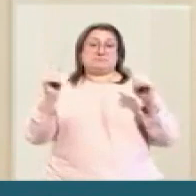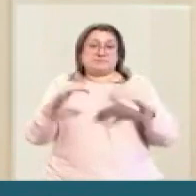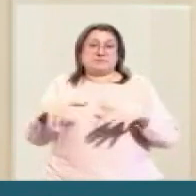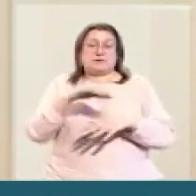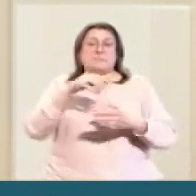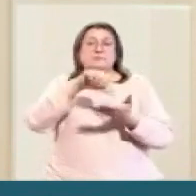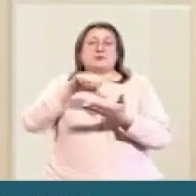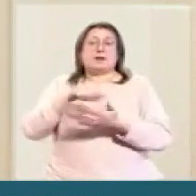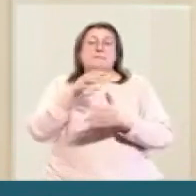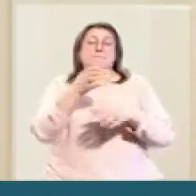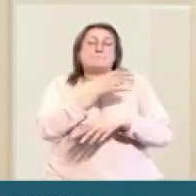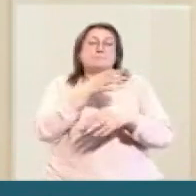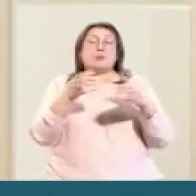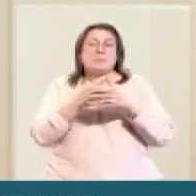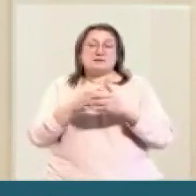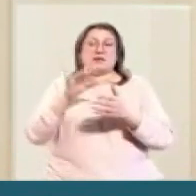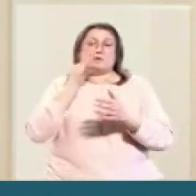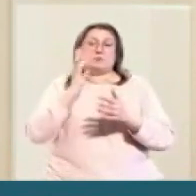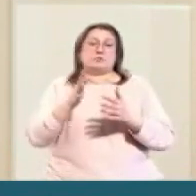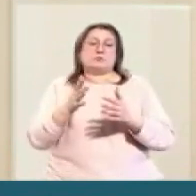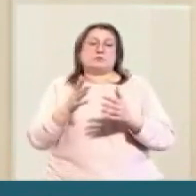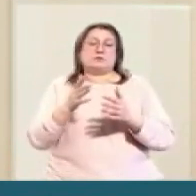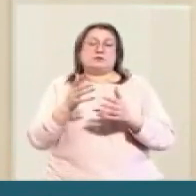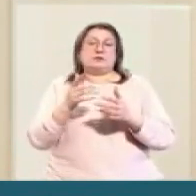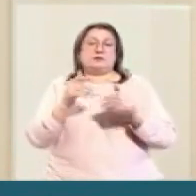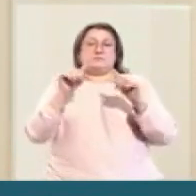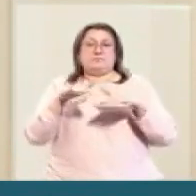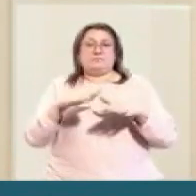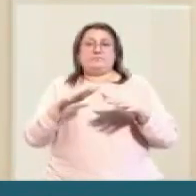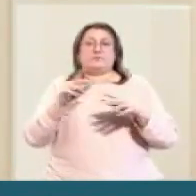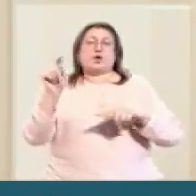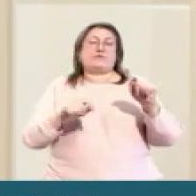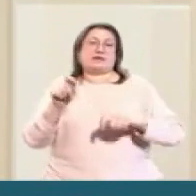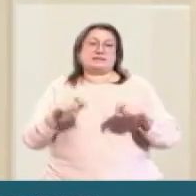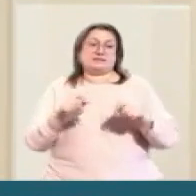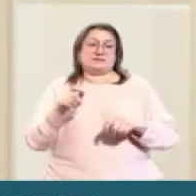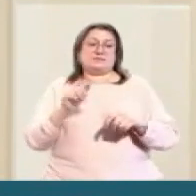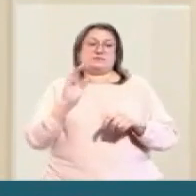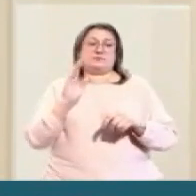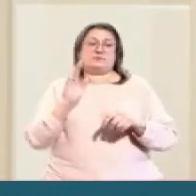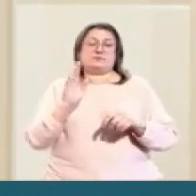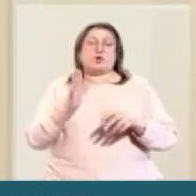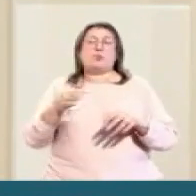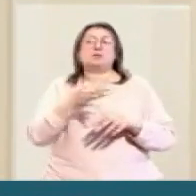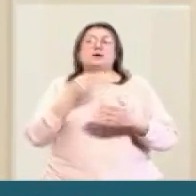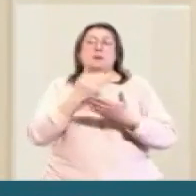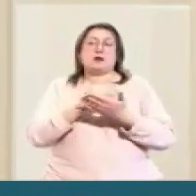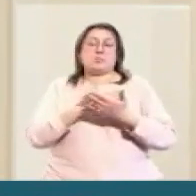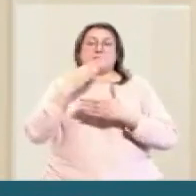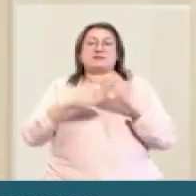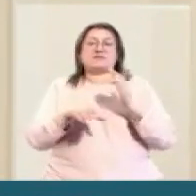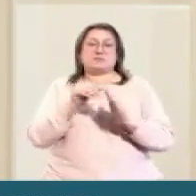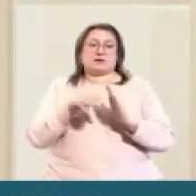представители партии, затем программа будет вынесена на решение конференции. Она будет удержаться, конечно, областная программа